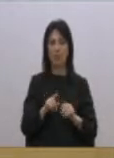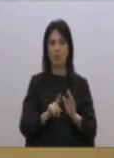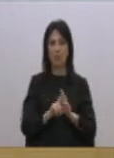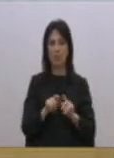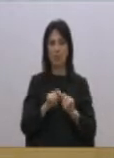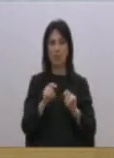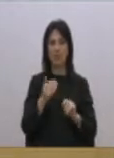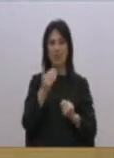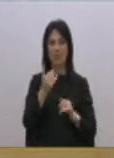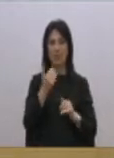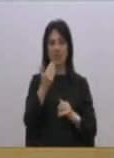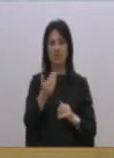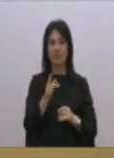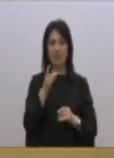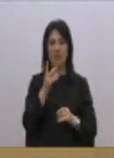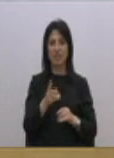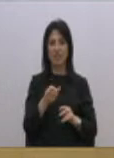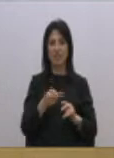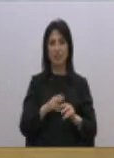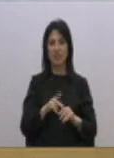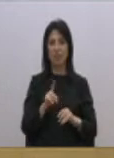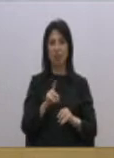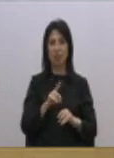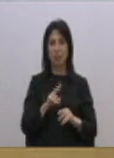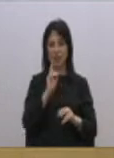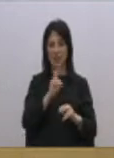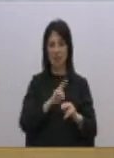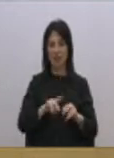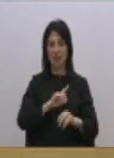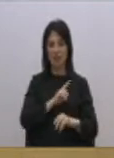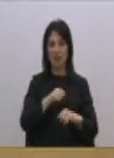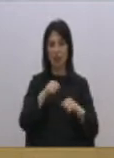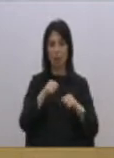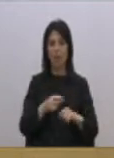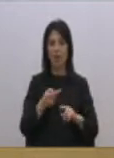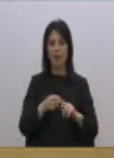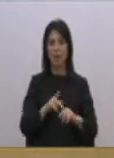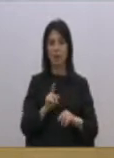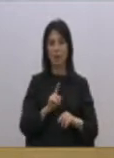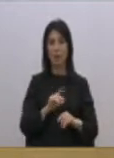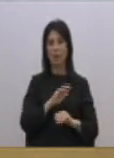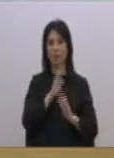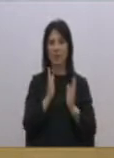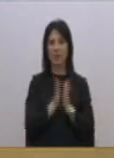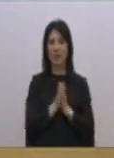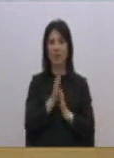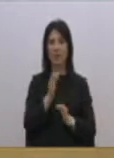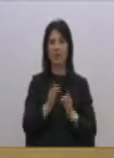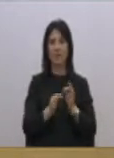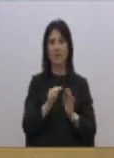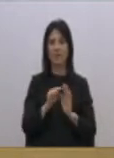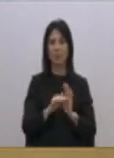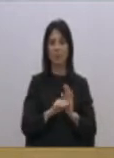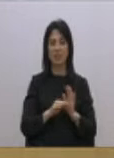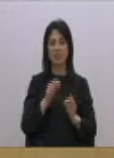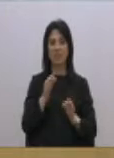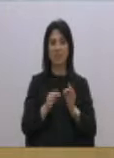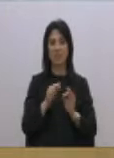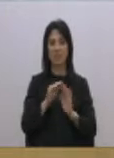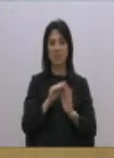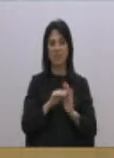ქმნის თქვენთვის რისკებს იმისა, რომ დაკარგავთ ძალაუფლებას. იმიტომ რომ თლიანად სასამართლო სისტემა და სასამართლო